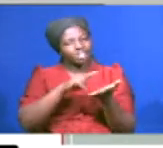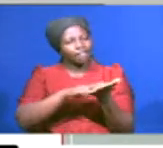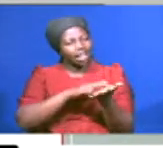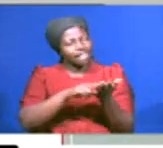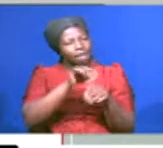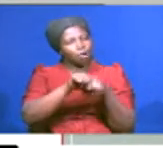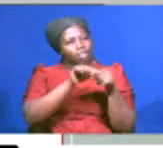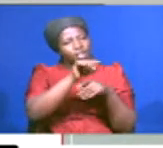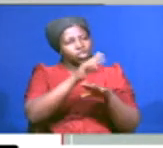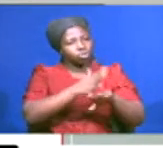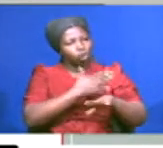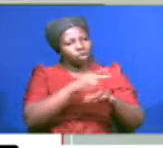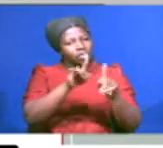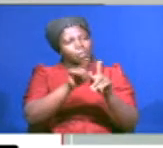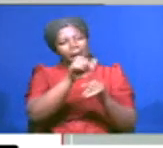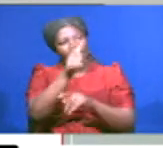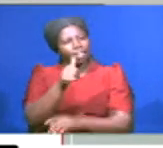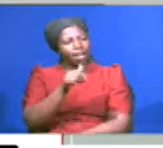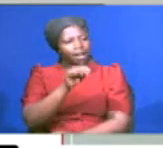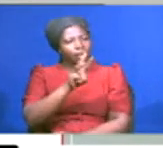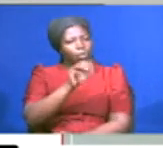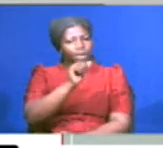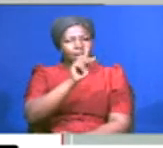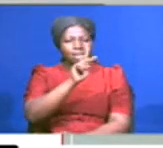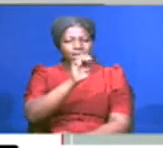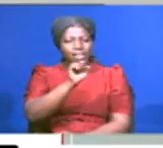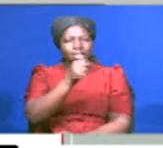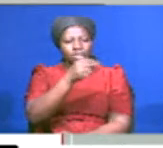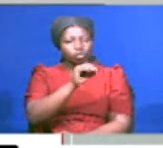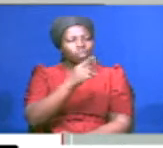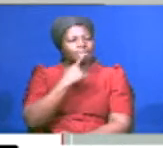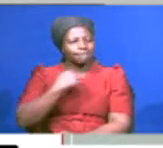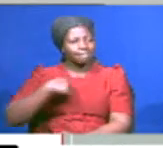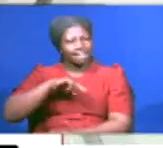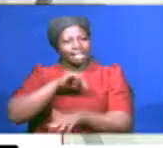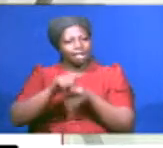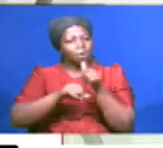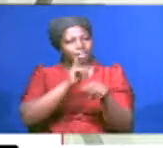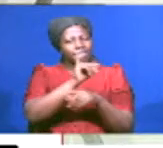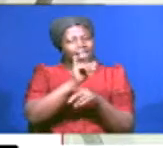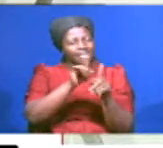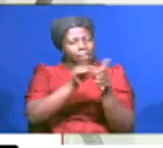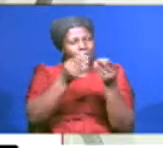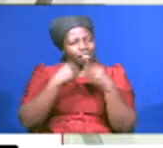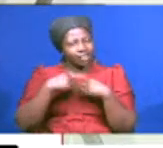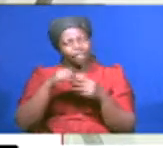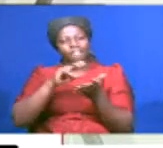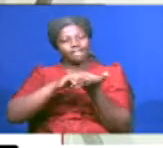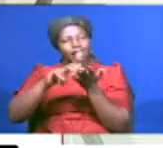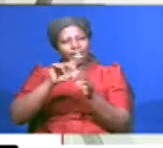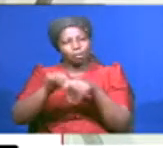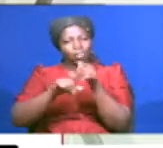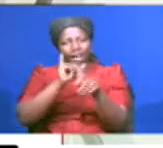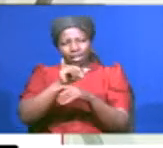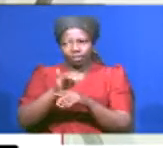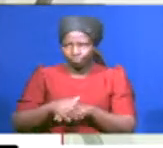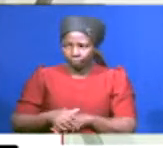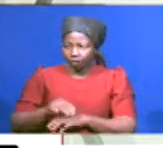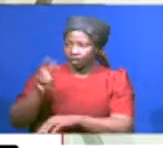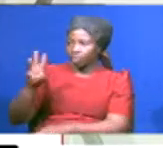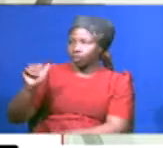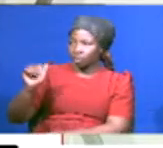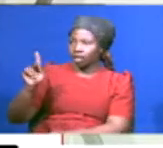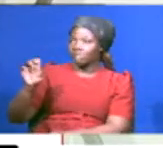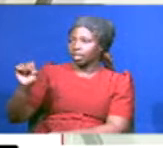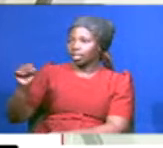one is Wakesho. Mm-hmm. Tell us about it and give us a verse of that as well. Okay, Wakesho, nimemaliza video yake last